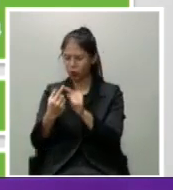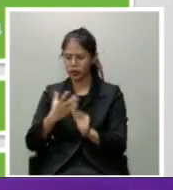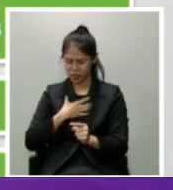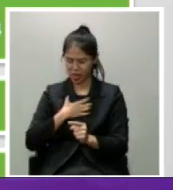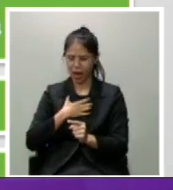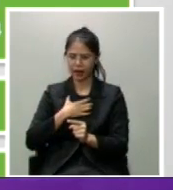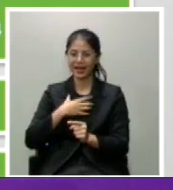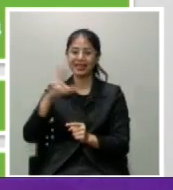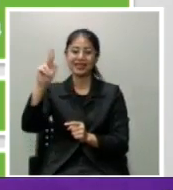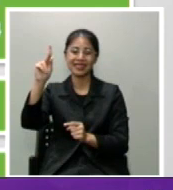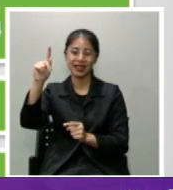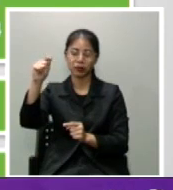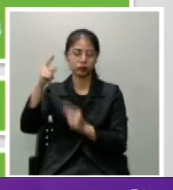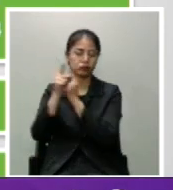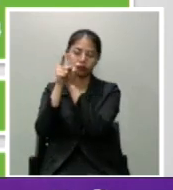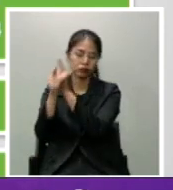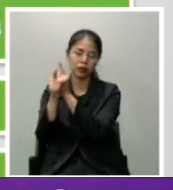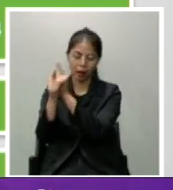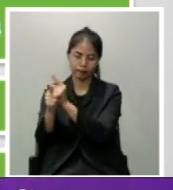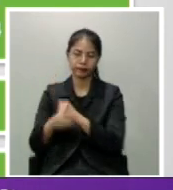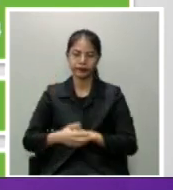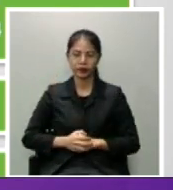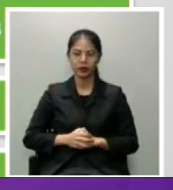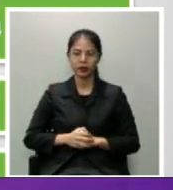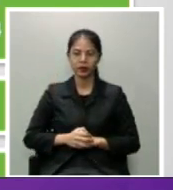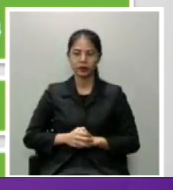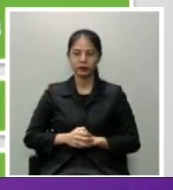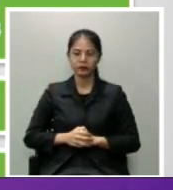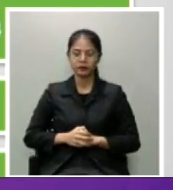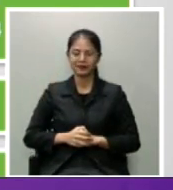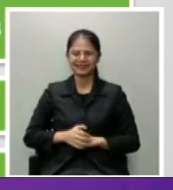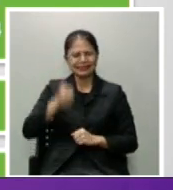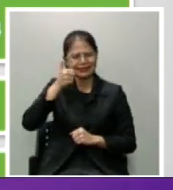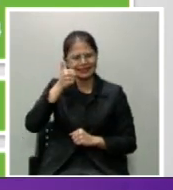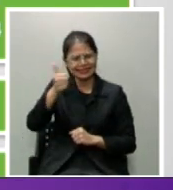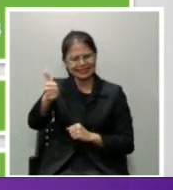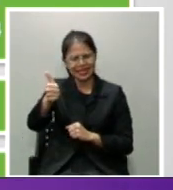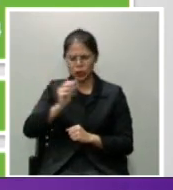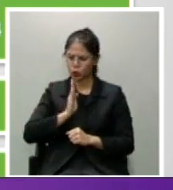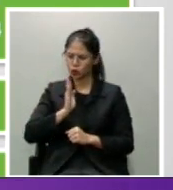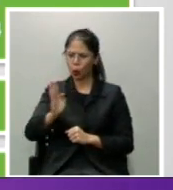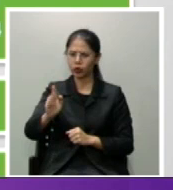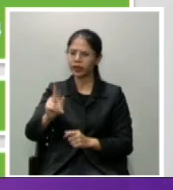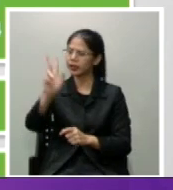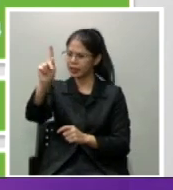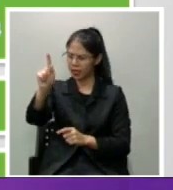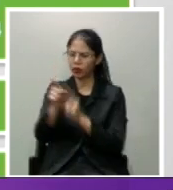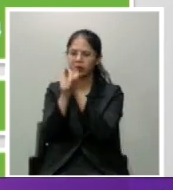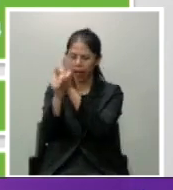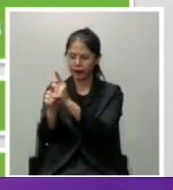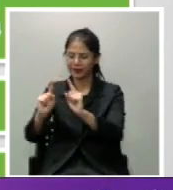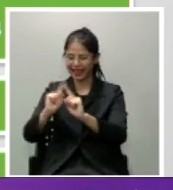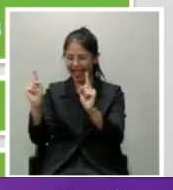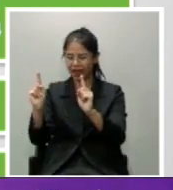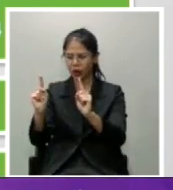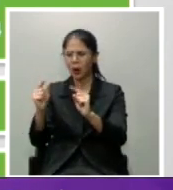ตามช่องสีเขียวแต่ข้อดีที่เกิดโดยอ้อมผมใช้คำว่าโดยอ้อมเพราะไม่ได้ตั้งใจ